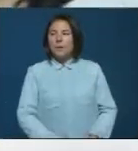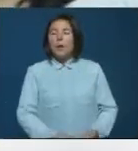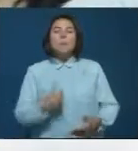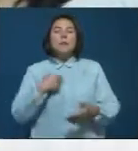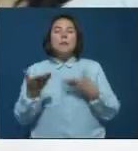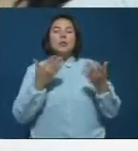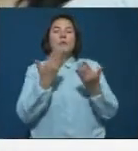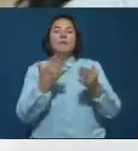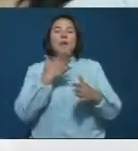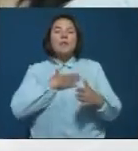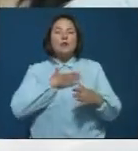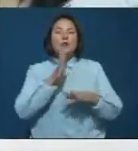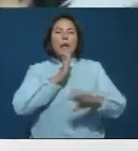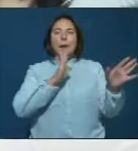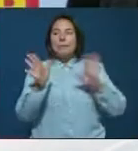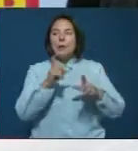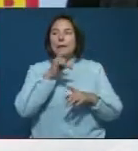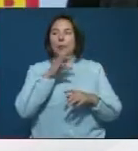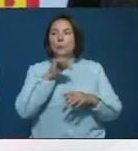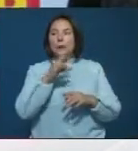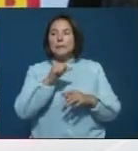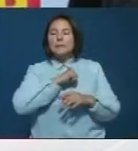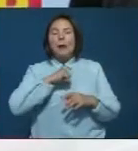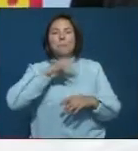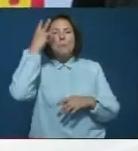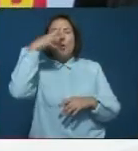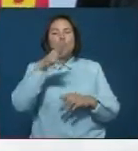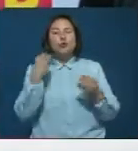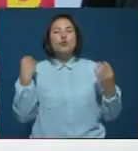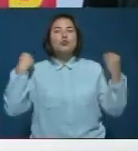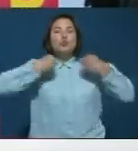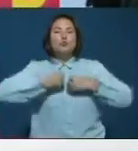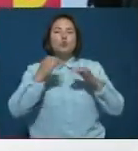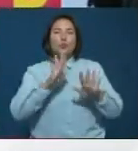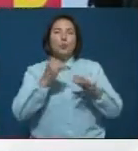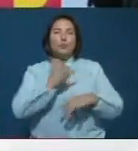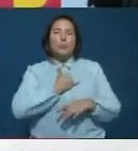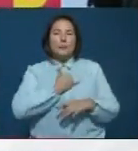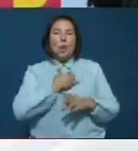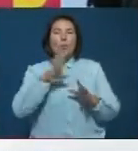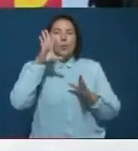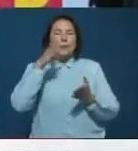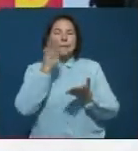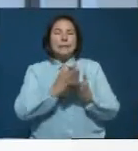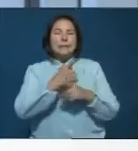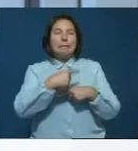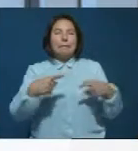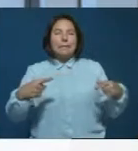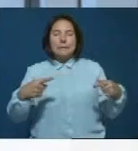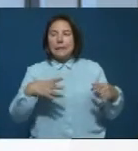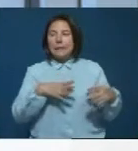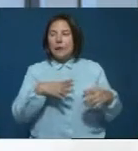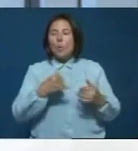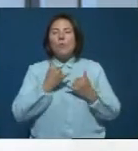нашу ярмарку «Эталон меха». Самые модные шубы только у нас. У нас присутствует весь размерный ряд.